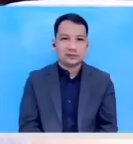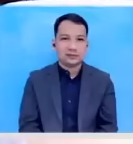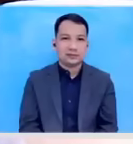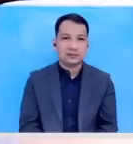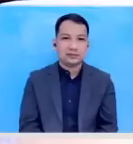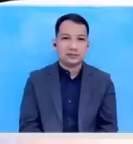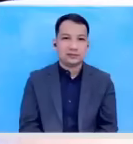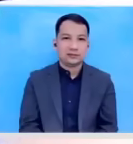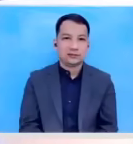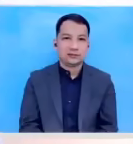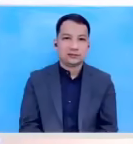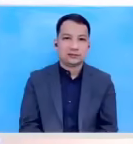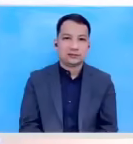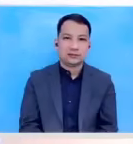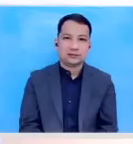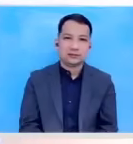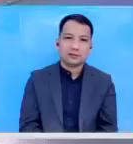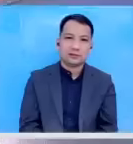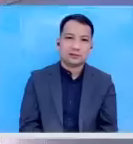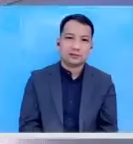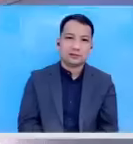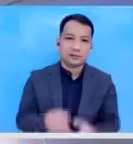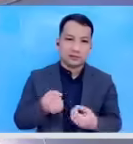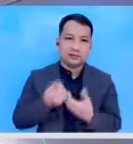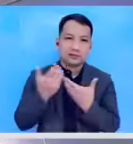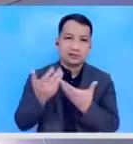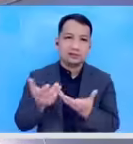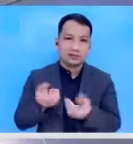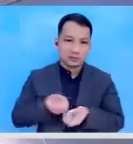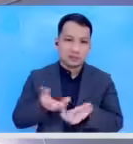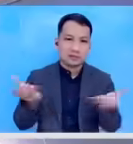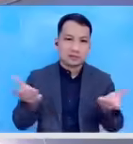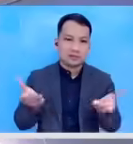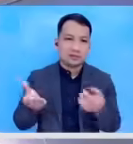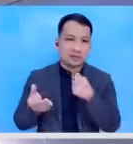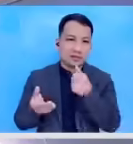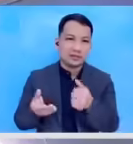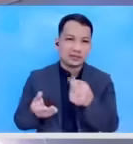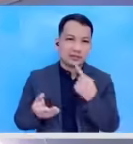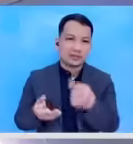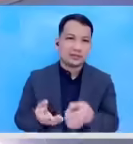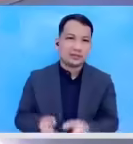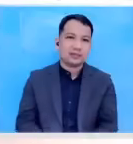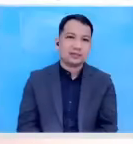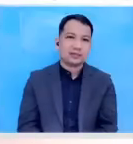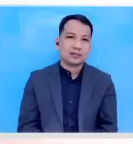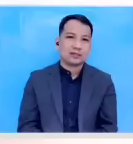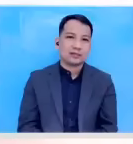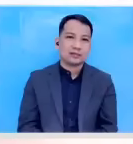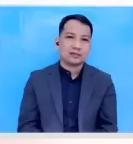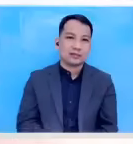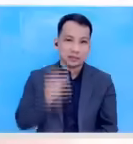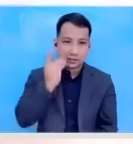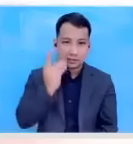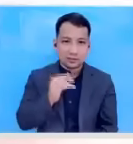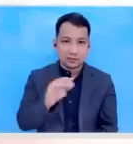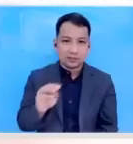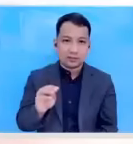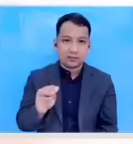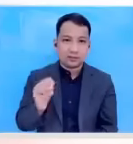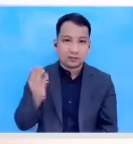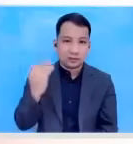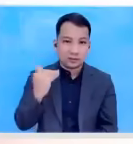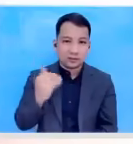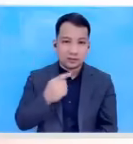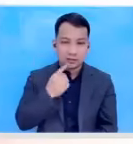kabuti. Mga gusto ko yung mga generous tapos hindi sinasabi. Ayan. Hindi, ganun din naman si Dims. Ganun din siya. Gumaan loob ko sa